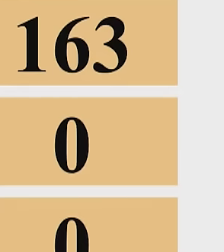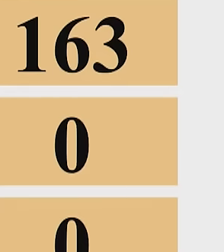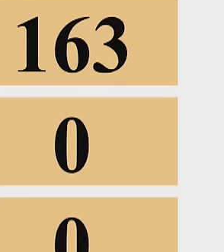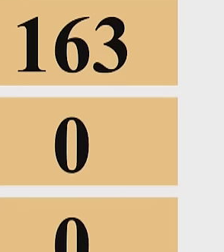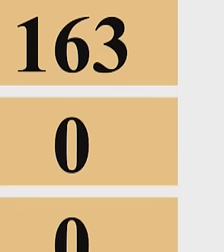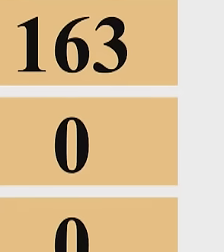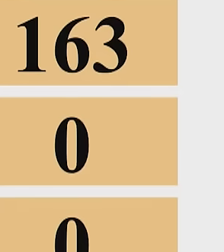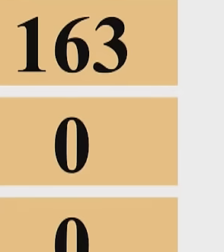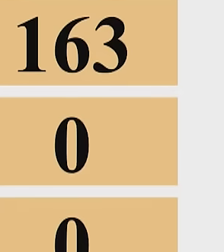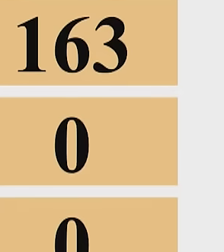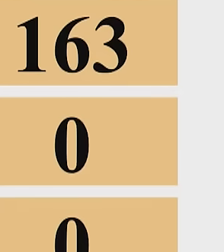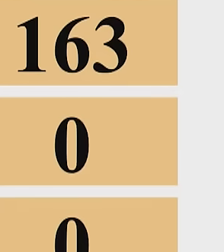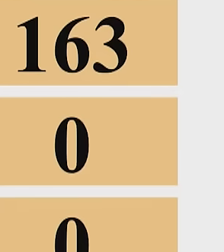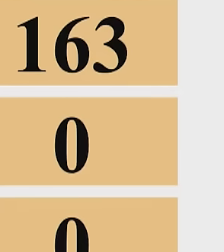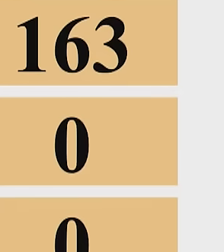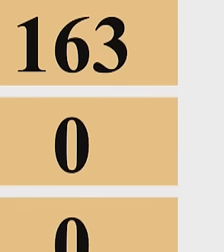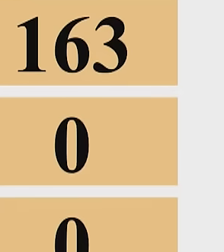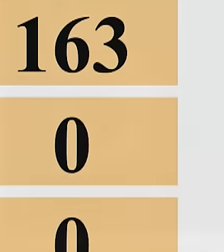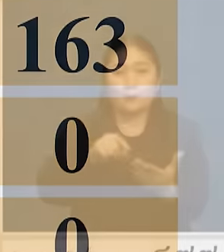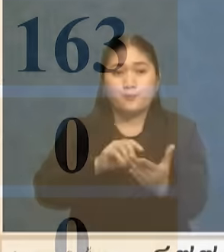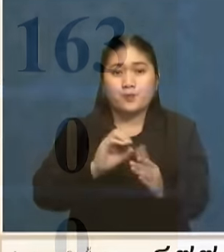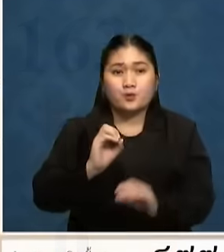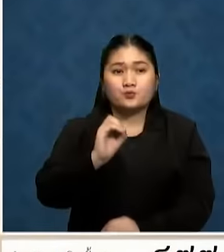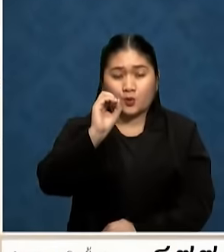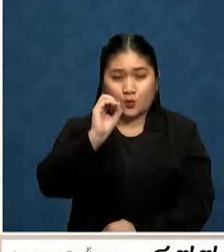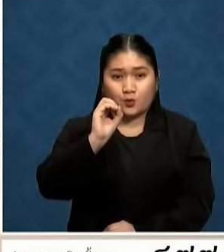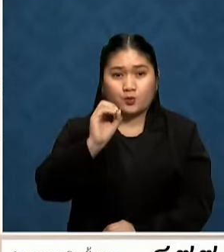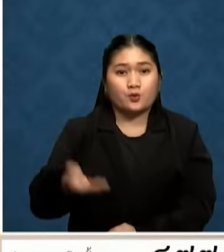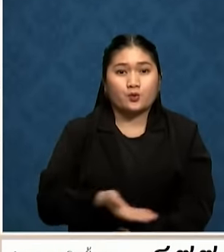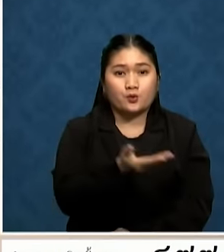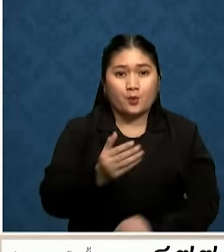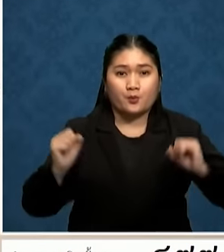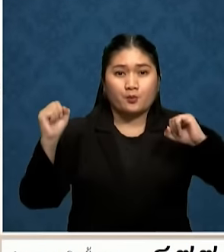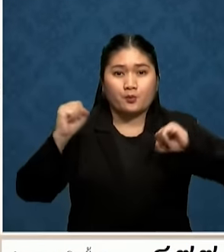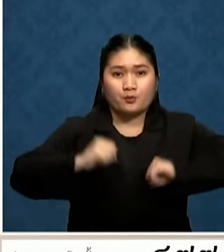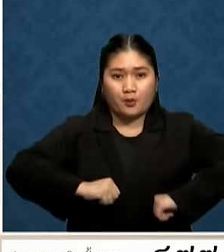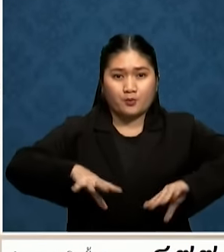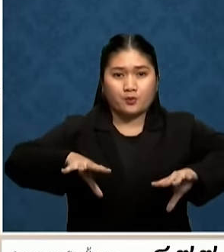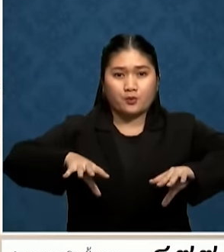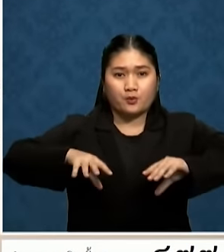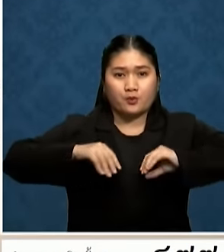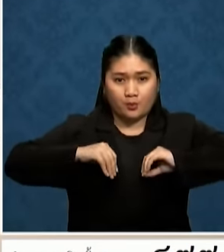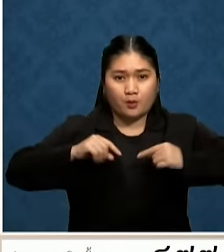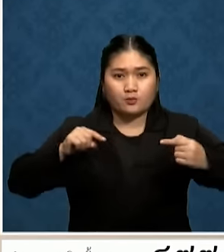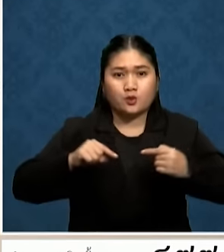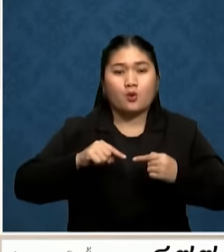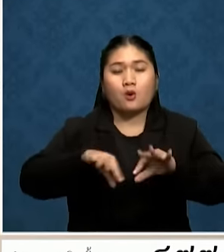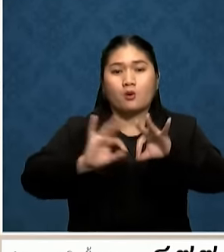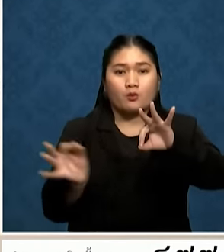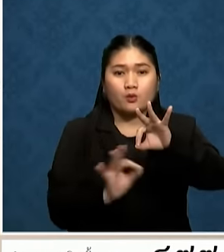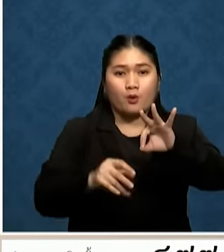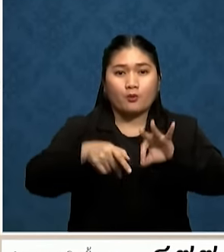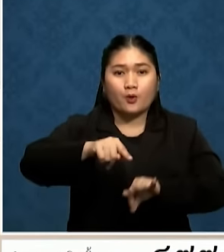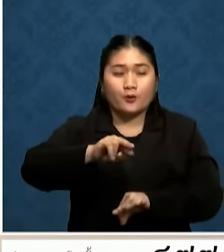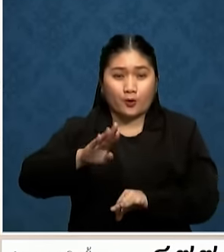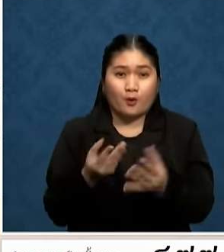ับ งดออกเสียง 0 ไม่ลงคะแนนเสีง 0 ครับเป็นรัววทปัชมมีมติ รบหลากการแห่งร่างพระราบญญตรงพระมาณราย